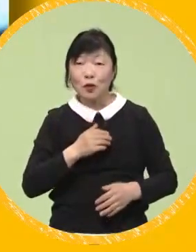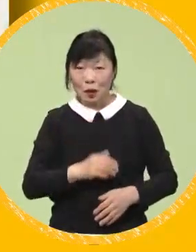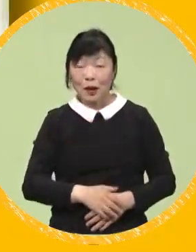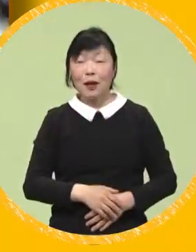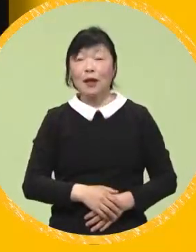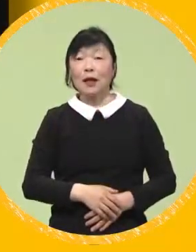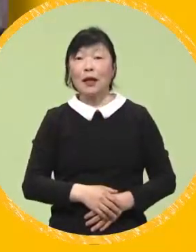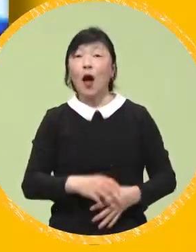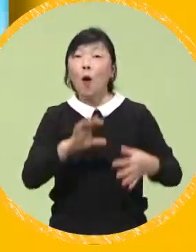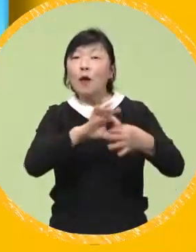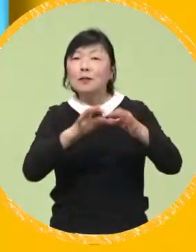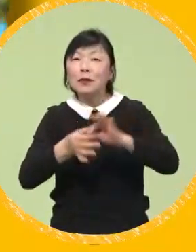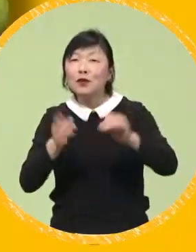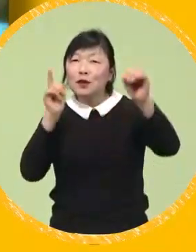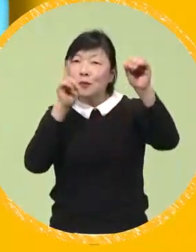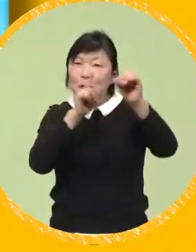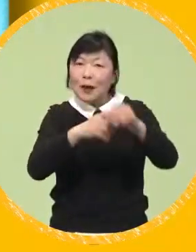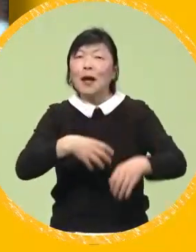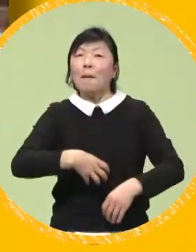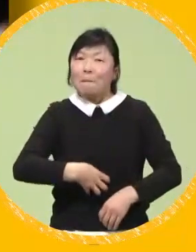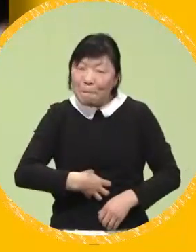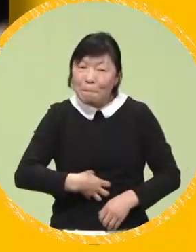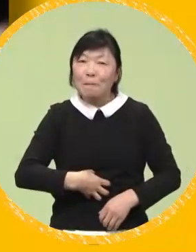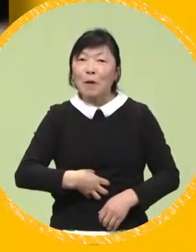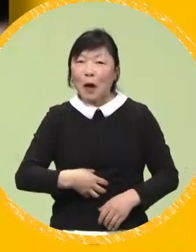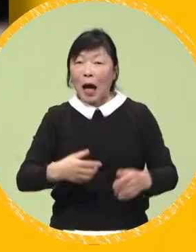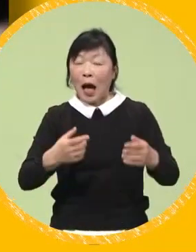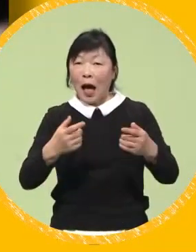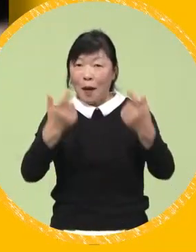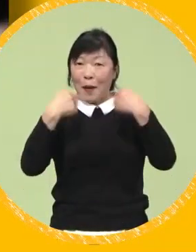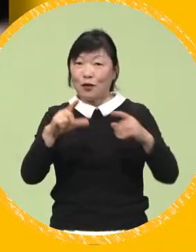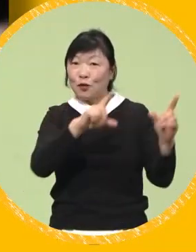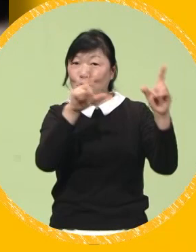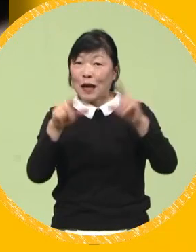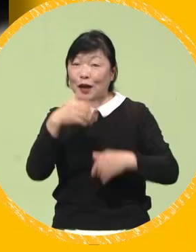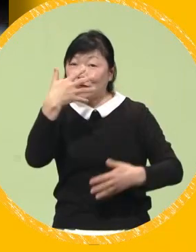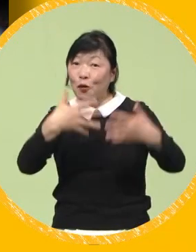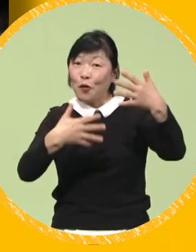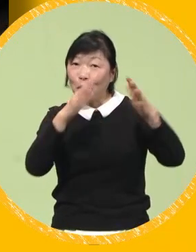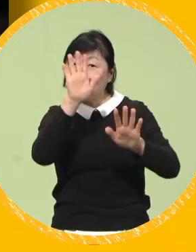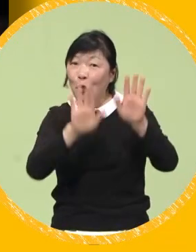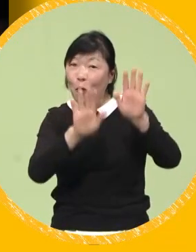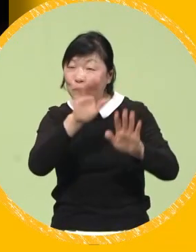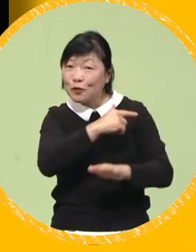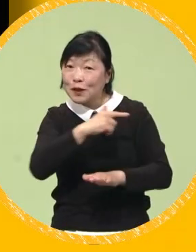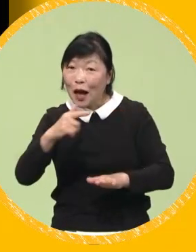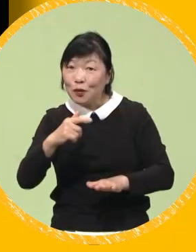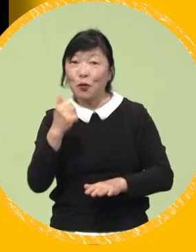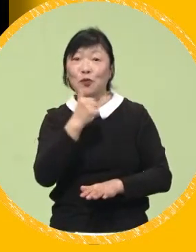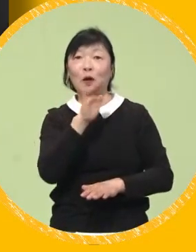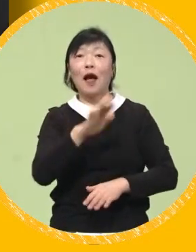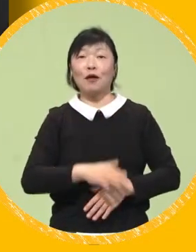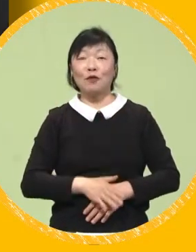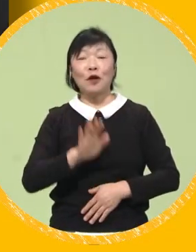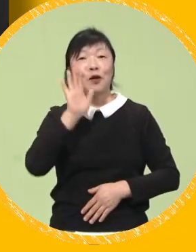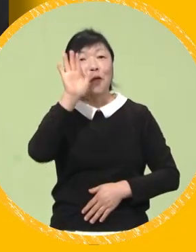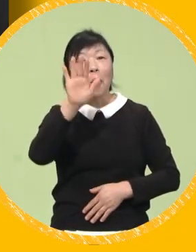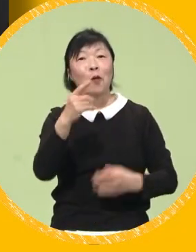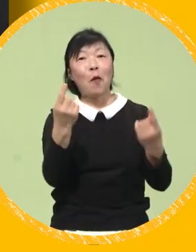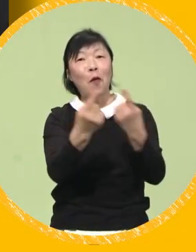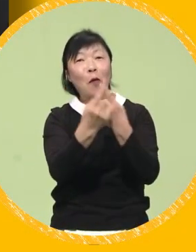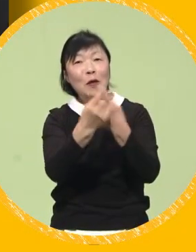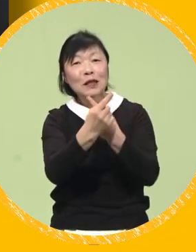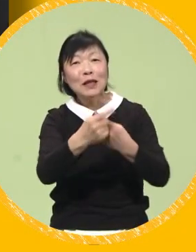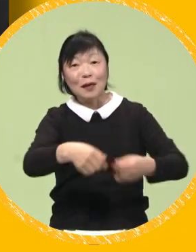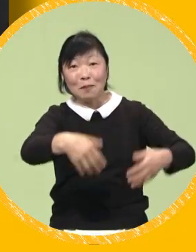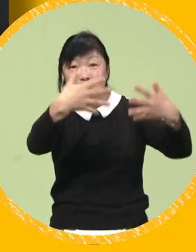大会に向けた意気込みやプライベートの過ごし方など選手のみ奥が伝わる動画になっています今後も順次更新さ